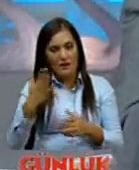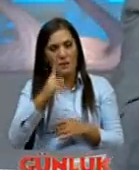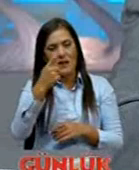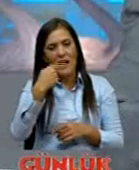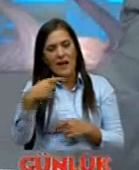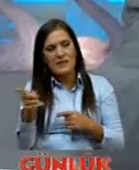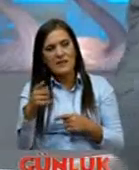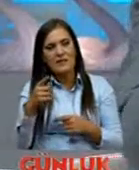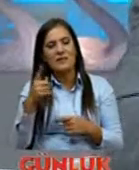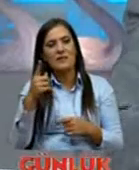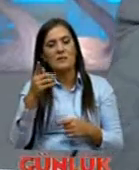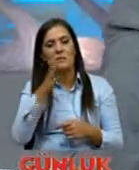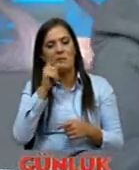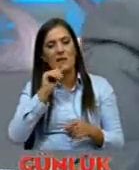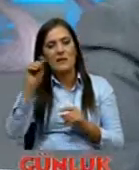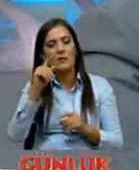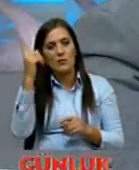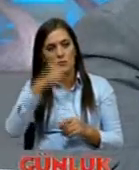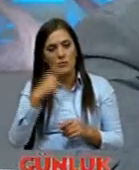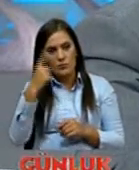bir eksik bildirimden dolayı